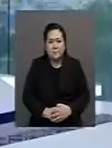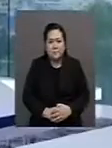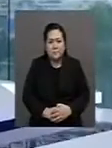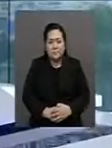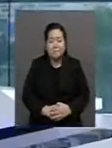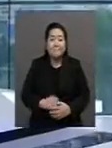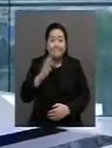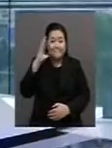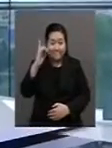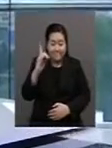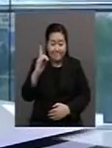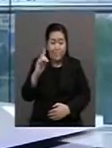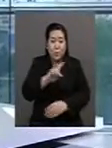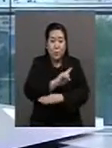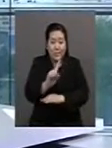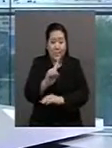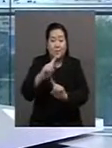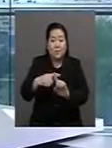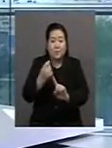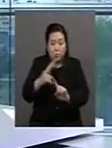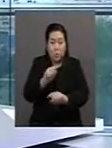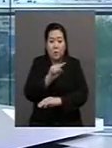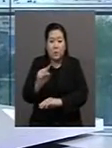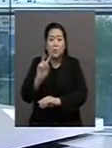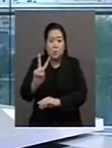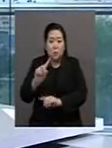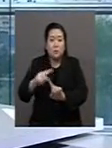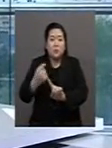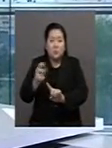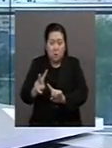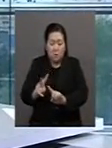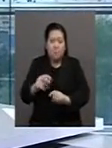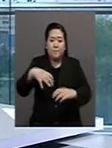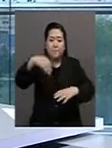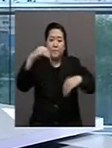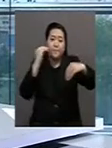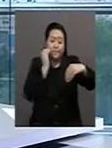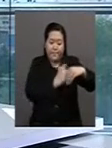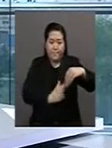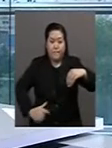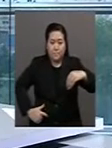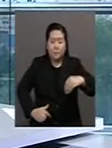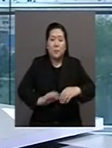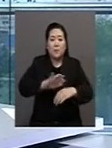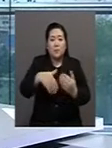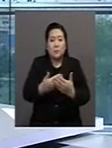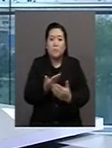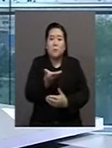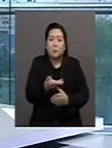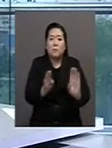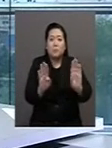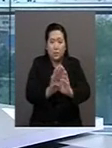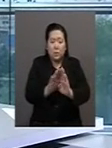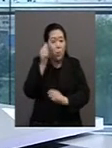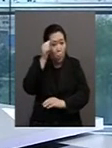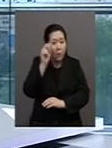ในวันพรุ่งนี้นะครับแล้วก็วันที่2ธันวาคมนะฮะทางสำนักพระราชวังจะปิดไม่ให้ประชาชนนะครับเดินทางเข้าถวายสักการะ